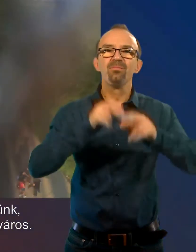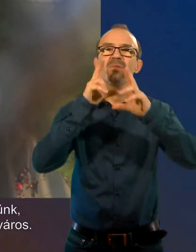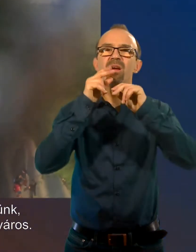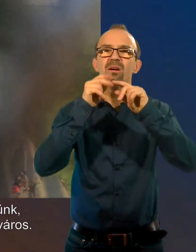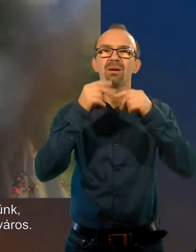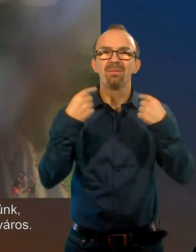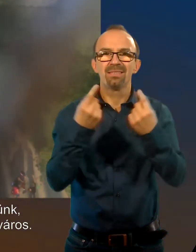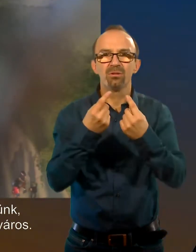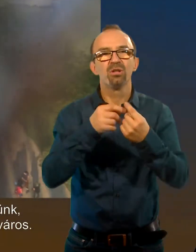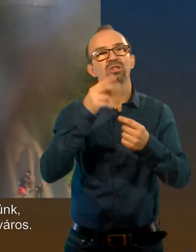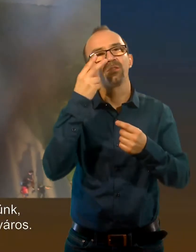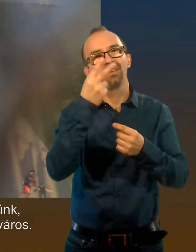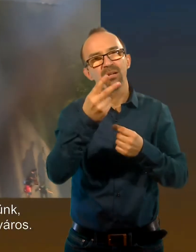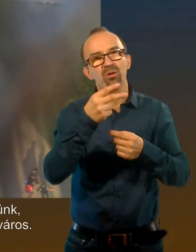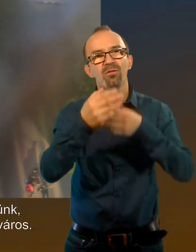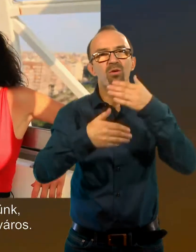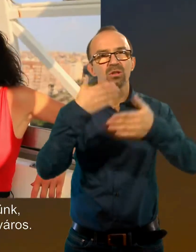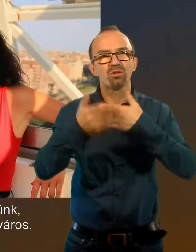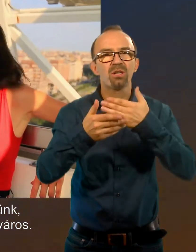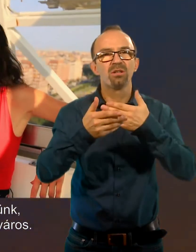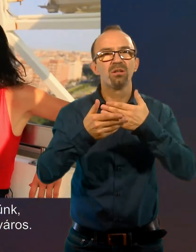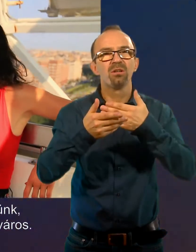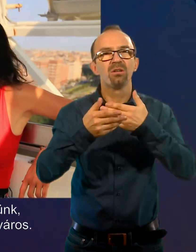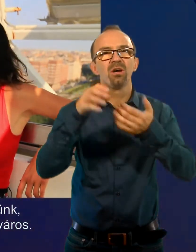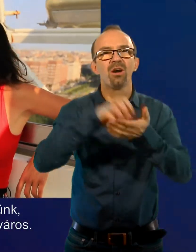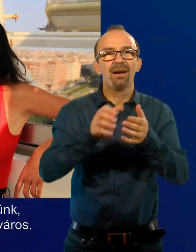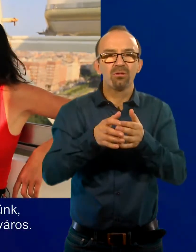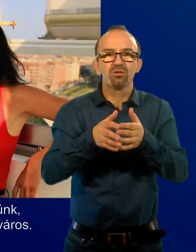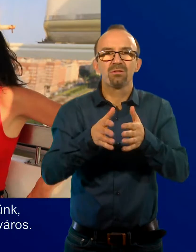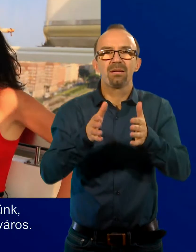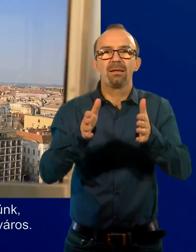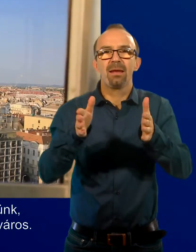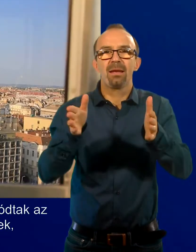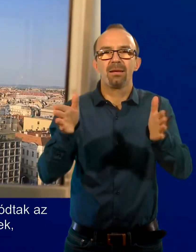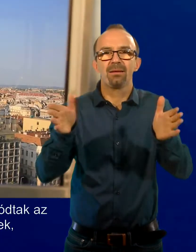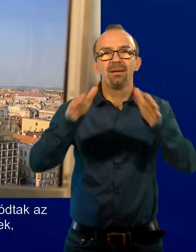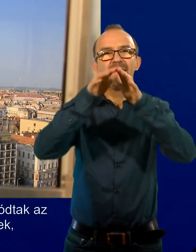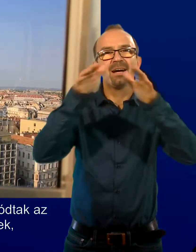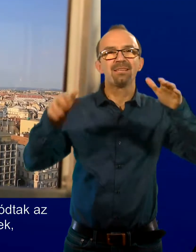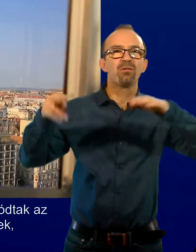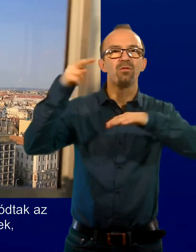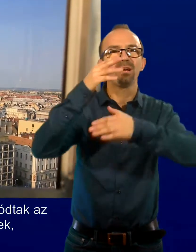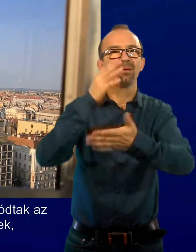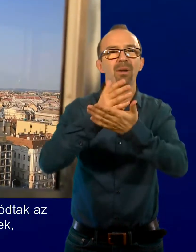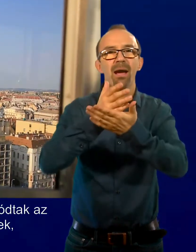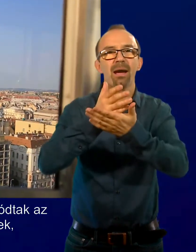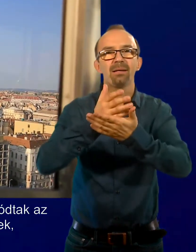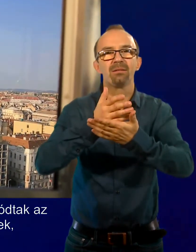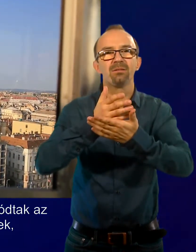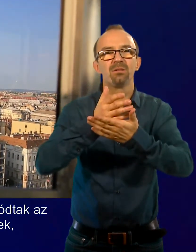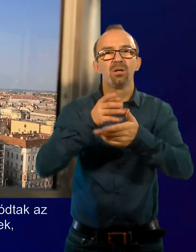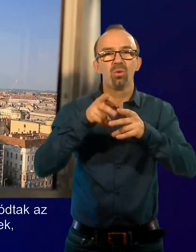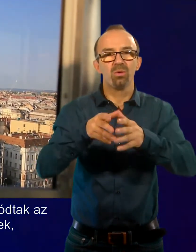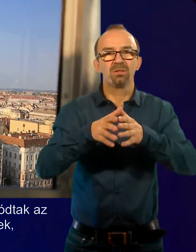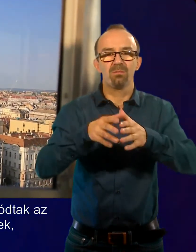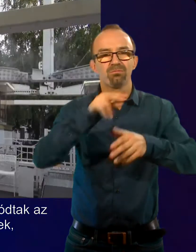nem beszéltünk, csak figyeltük, ahogy fokozatosan feltárul alattunk a város. A háztetők fölé érve egyszeriben